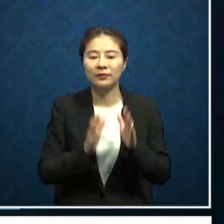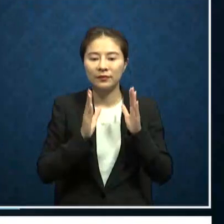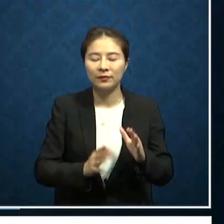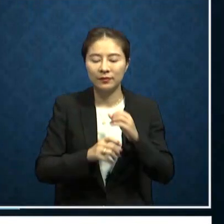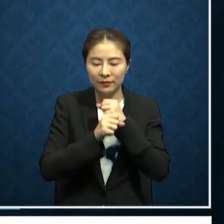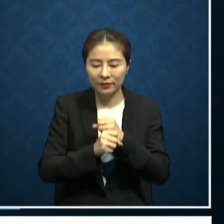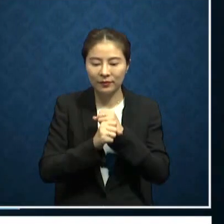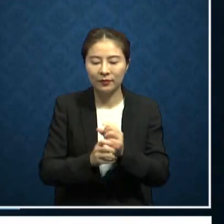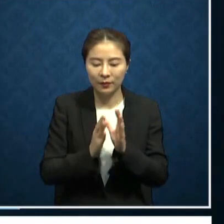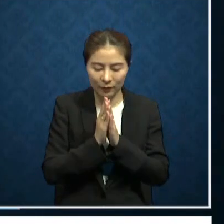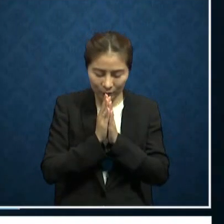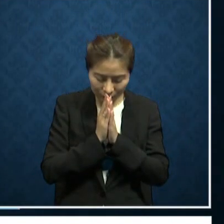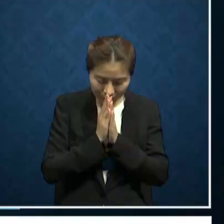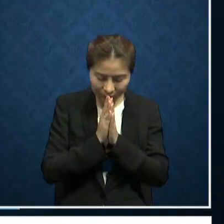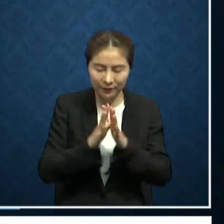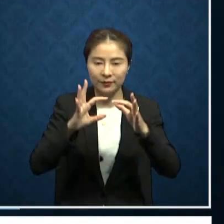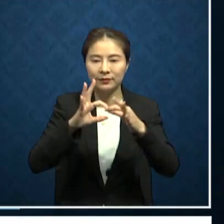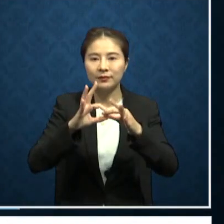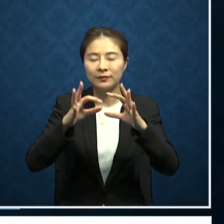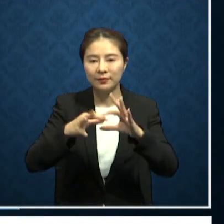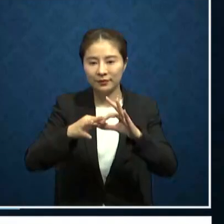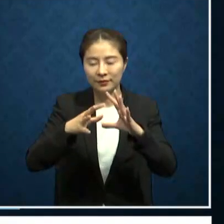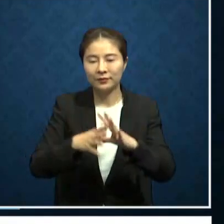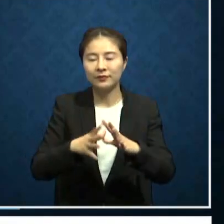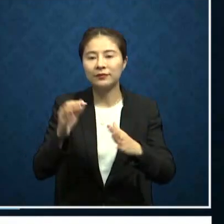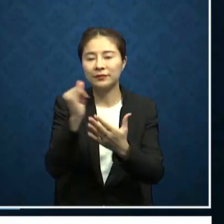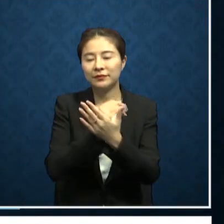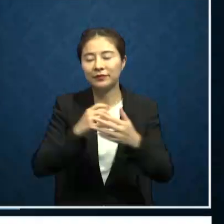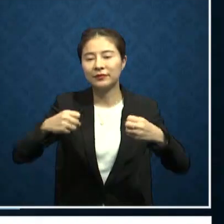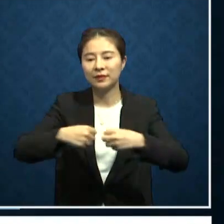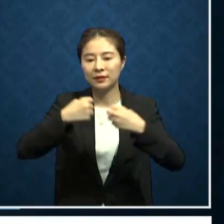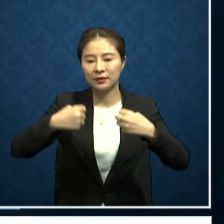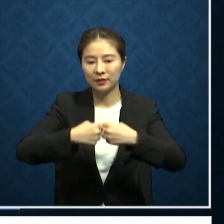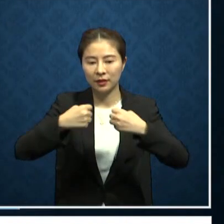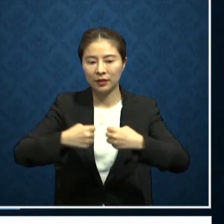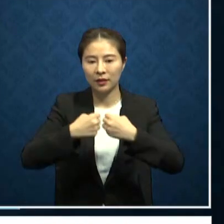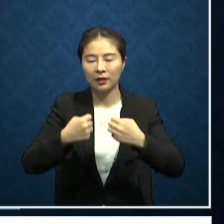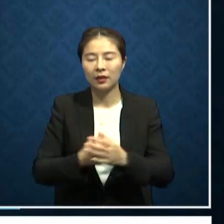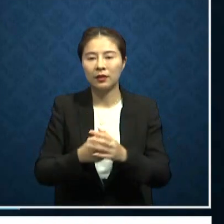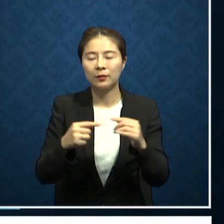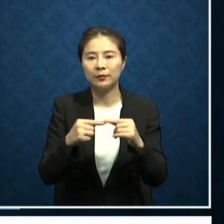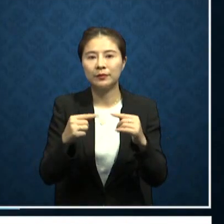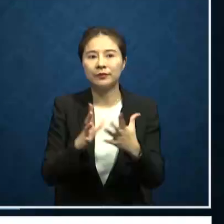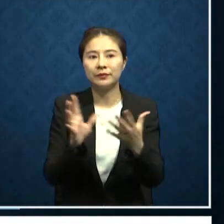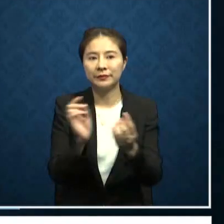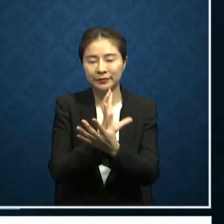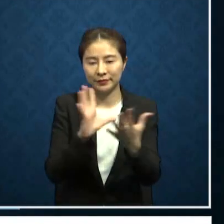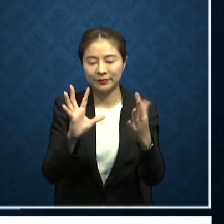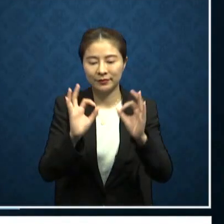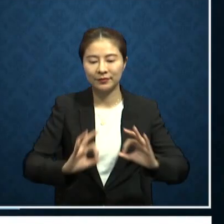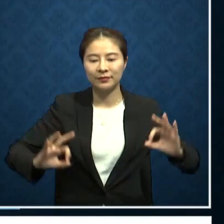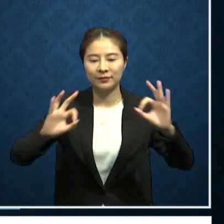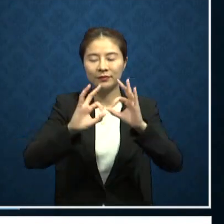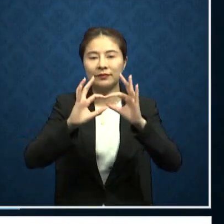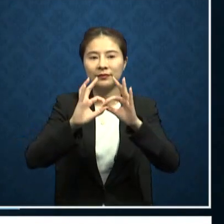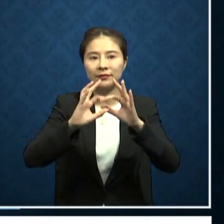สถาปัตยกรรมไทยกีฬาและการละเล่นพื้นเมืองรวมถึงศิลปะการต่อสู้นะคะมีมรดกทางวัฒนธรรมที่สำคัญ